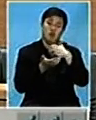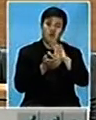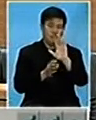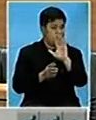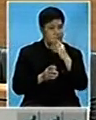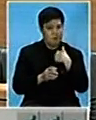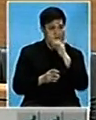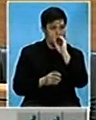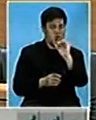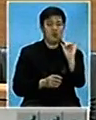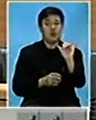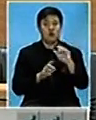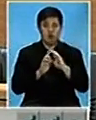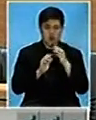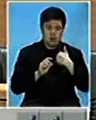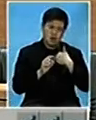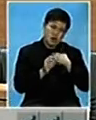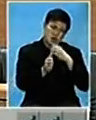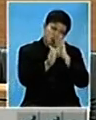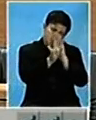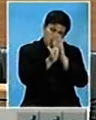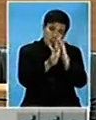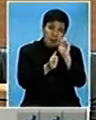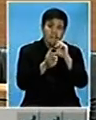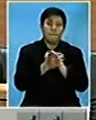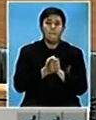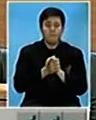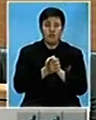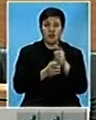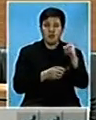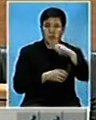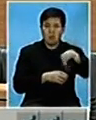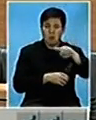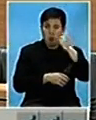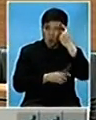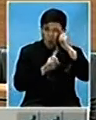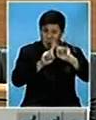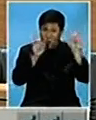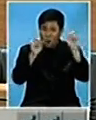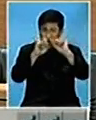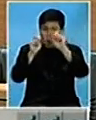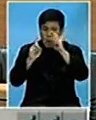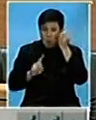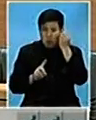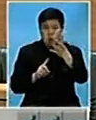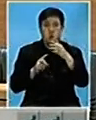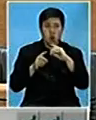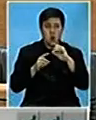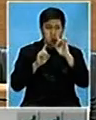ากกว่าก็คือผมต้องการจะย้ำว่ามีการเห็นต่างกันอย่างรุนแรงในสังคมของเ